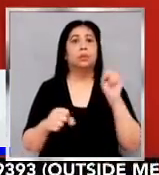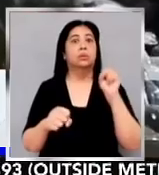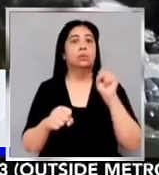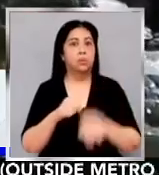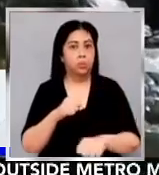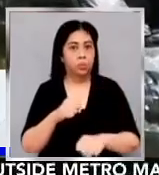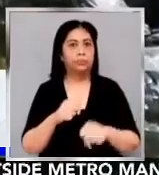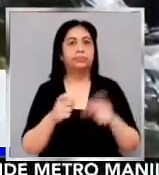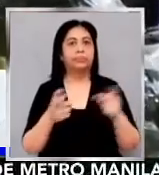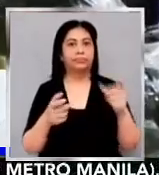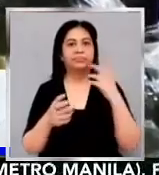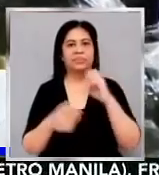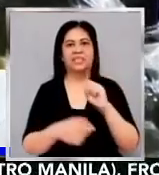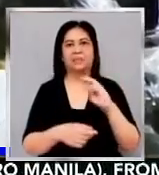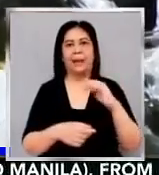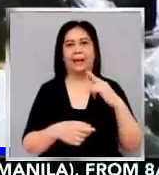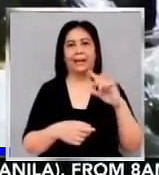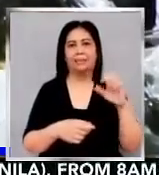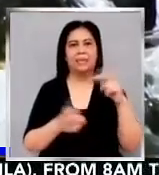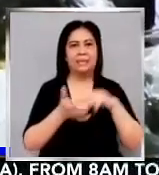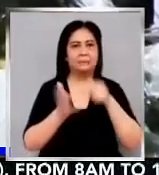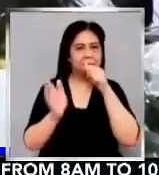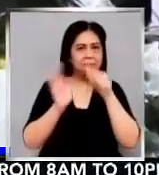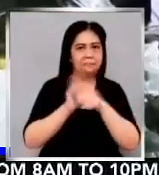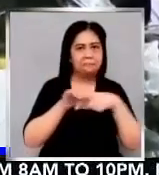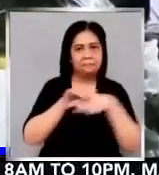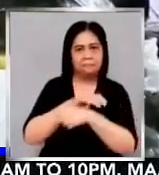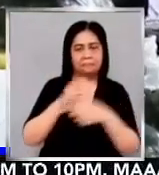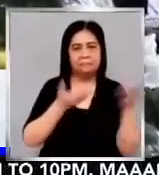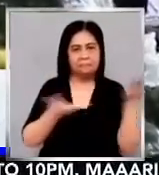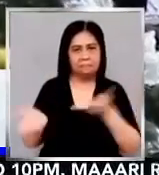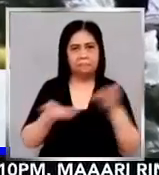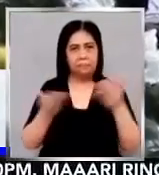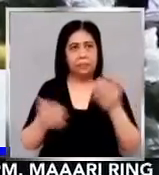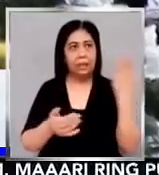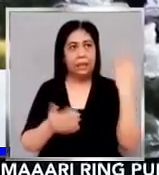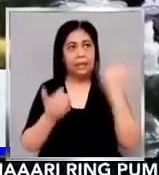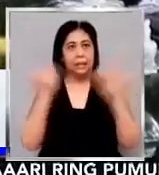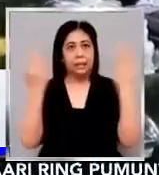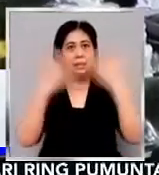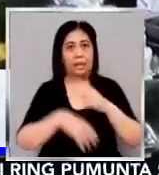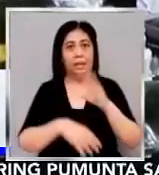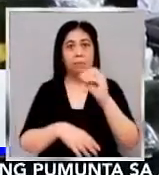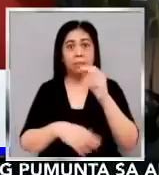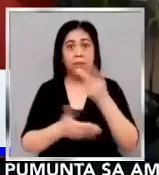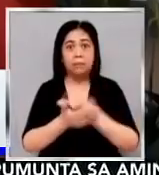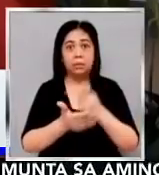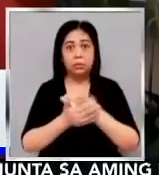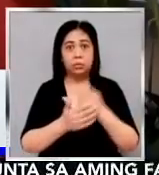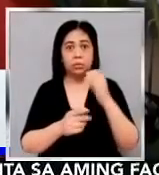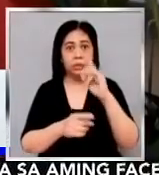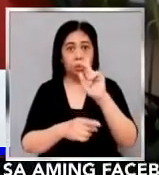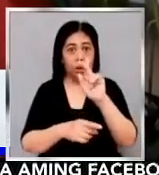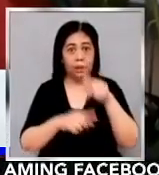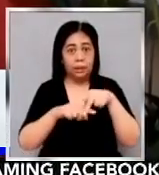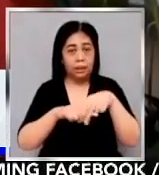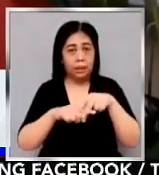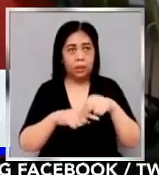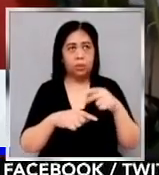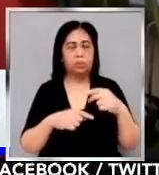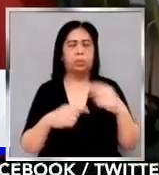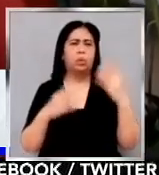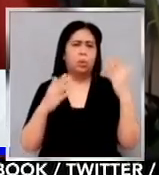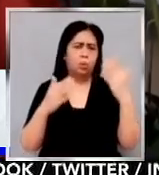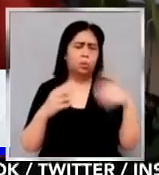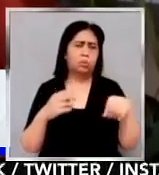smuggled. As of yesterday, last night, 50 pesos per kilo ang imported na carrots. We hope na ang